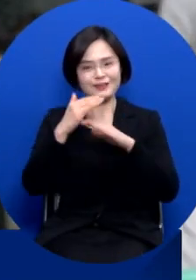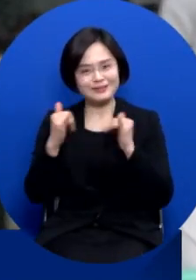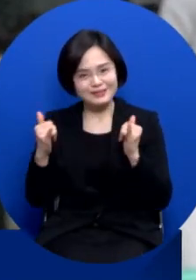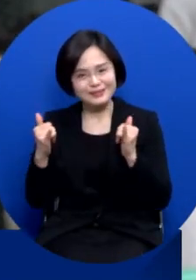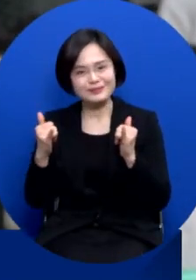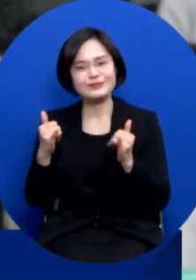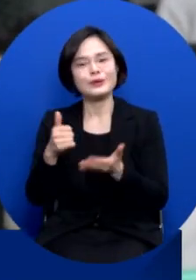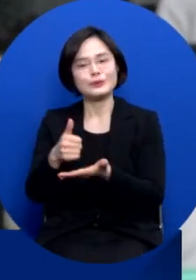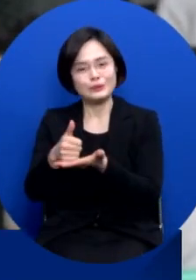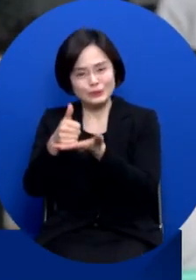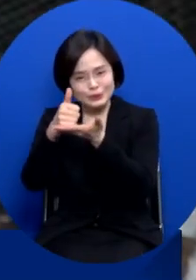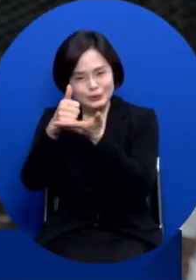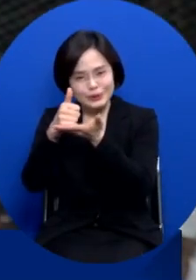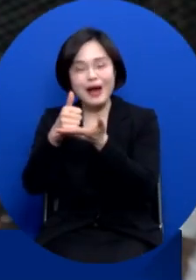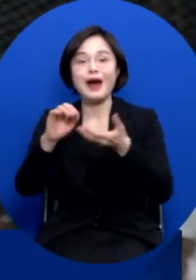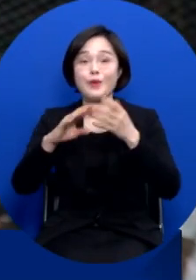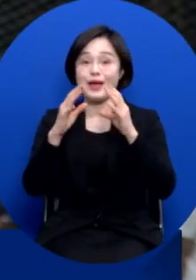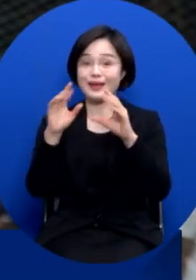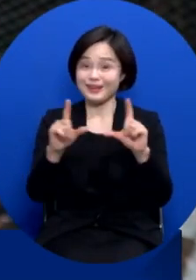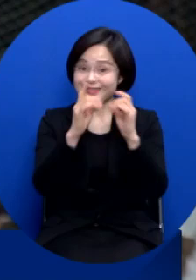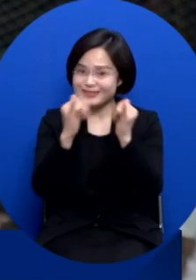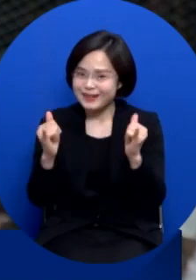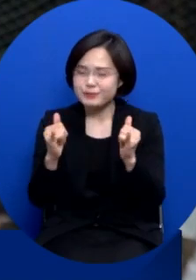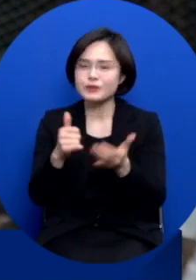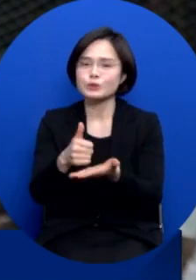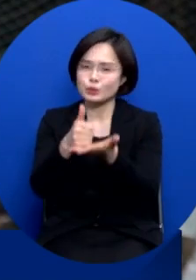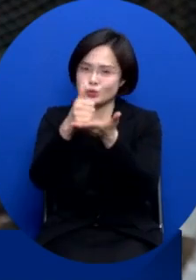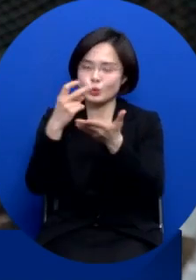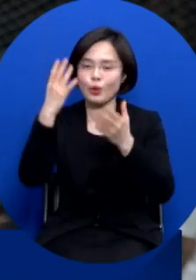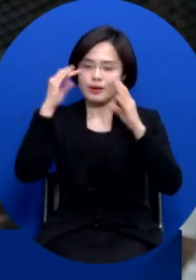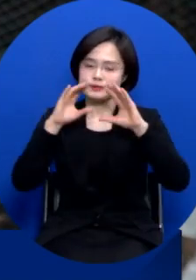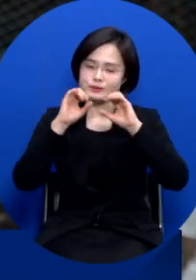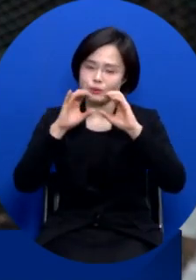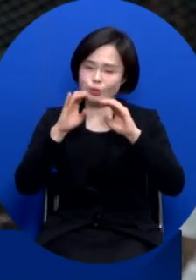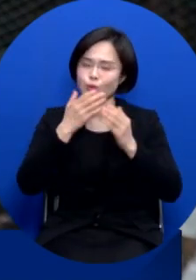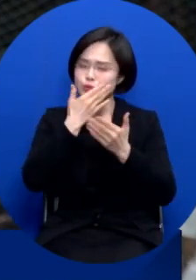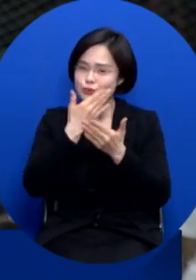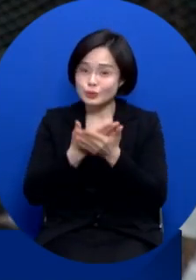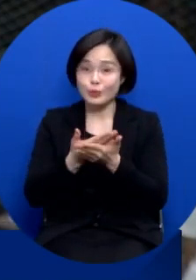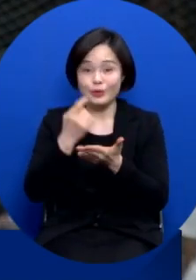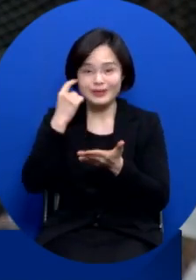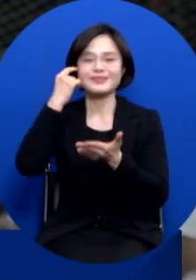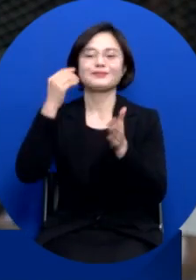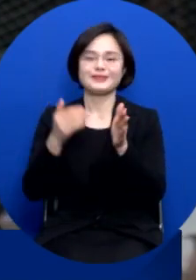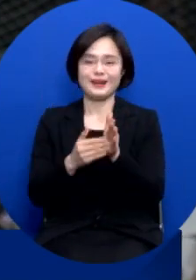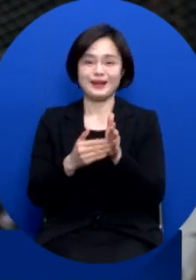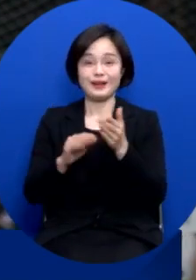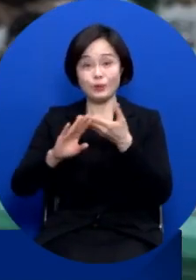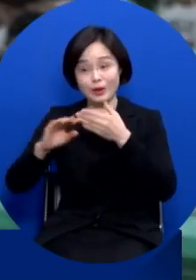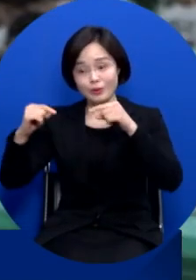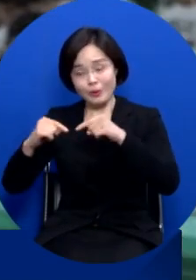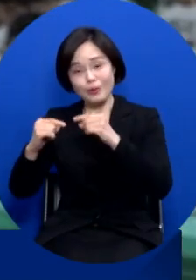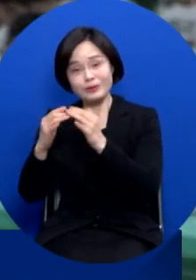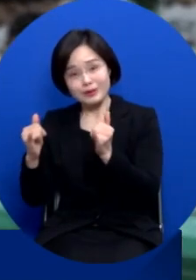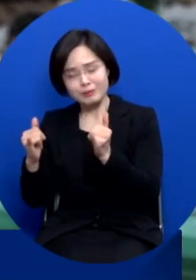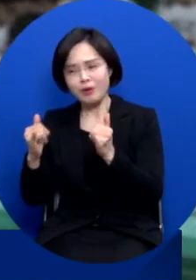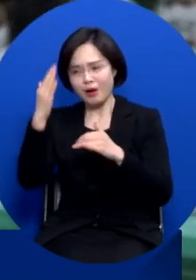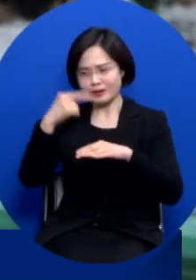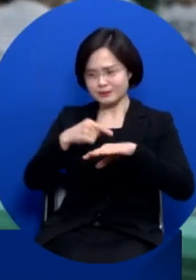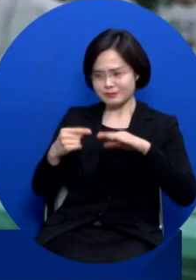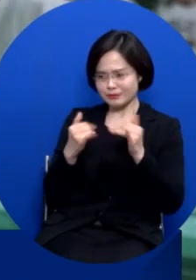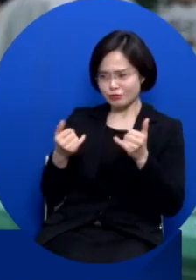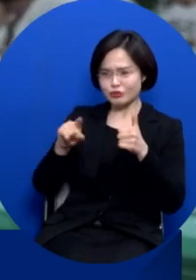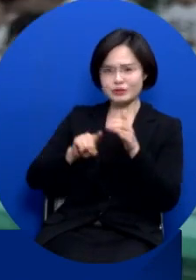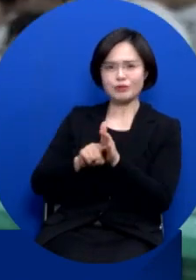해야겠다고 배우고 느꼈습니다. 많은 외교관분들이 제2국민의 안전을 위하여 힘쓰시고 헌신하고 계시는 걸 제가 깨달았고, 어떤 것을 지켜야